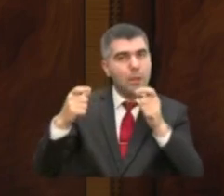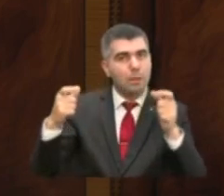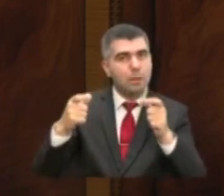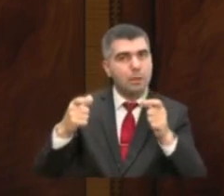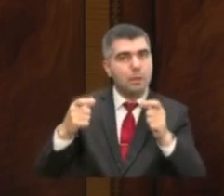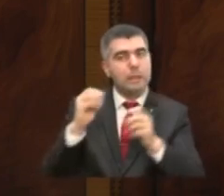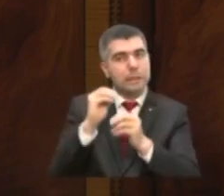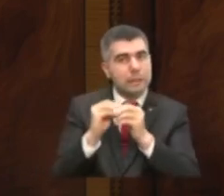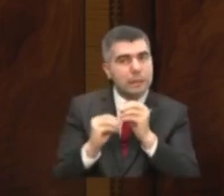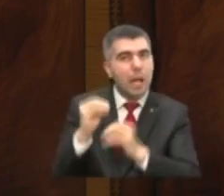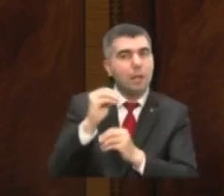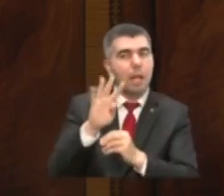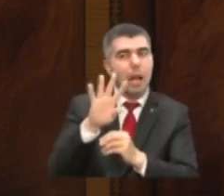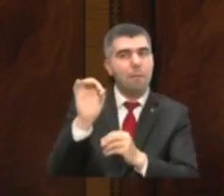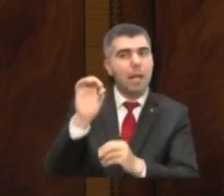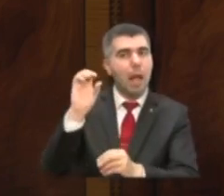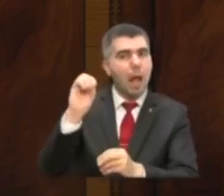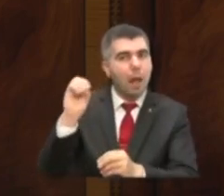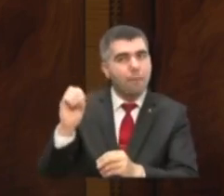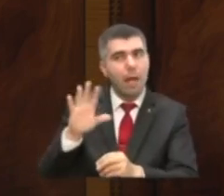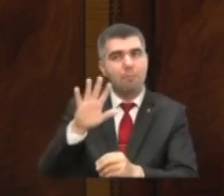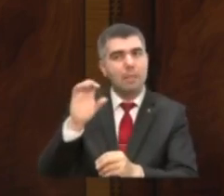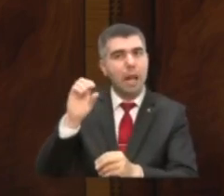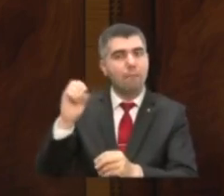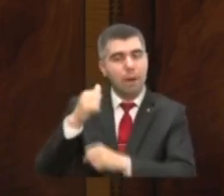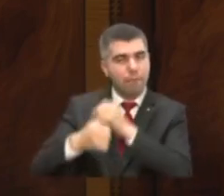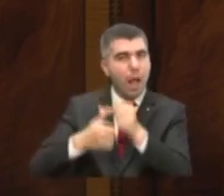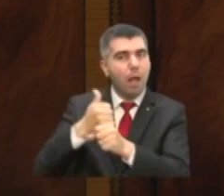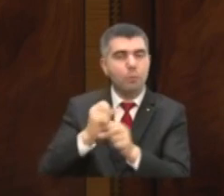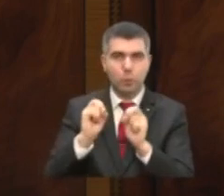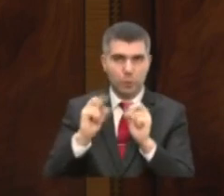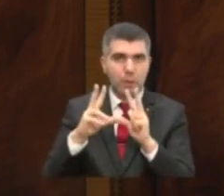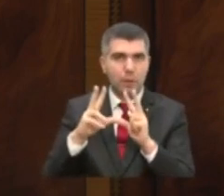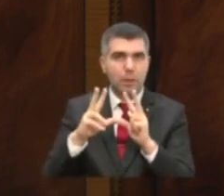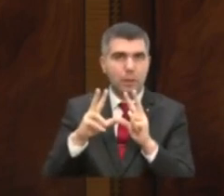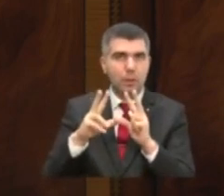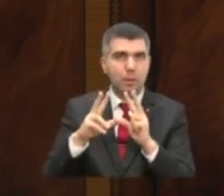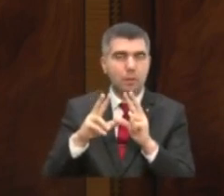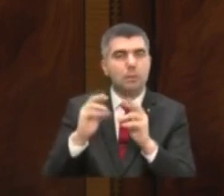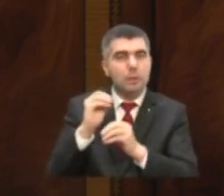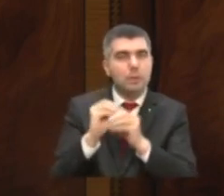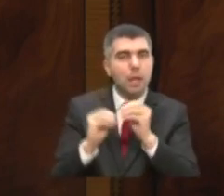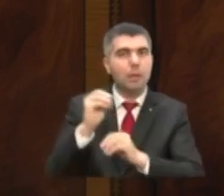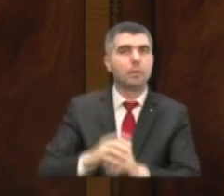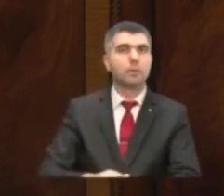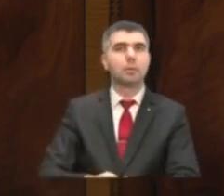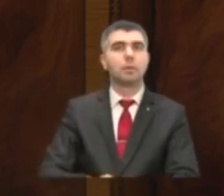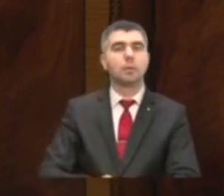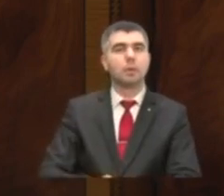40 حتى 50 ألف سنويا، فهذا شيء مهم، ولكن كنا نطمح ونحن نطمح إلى أكثر من هذا،